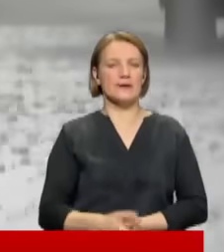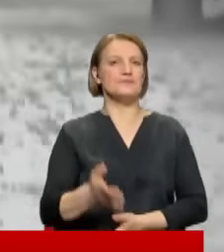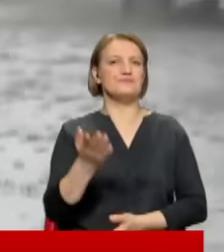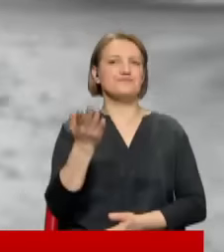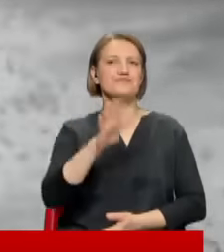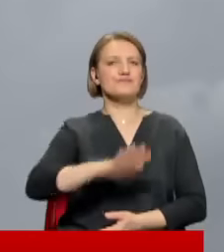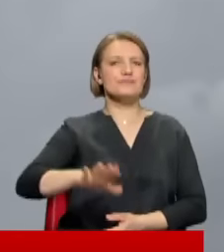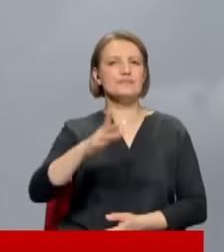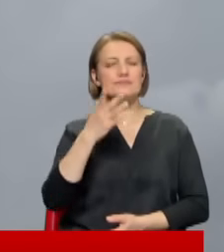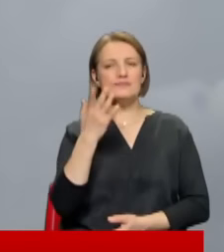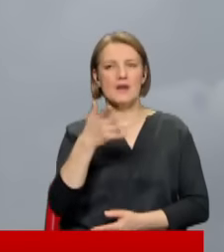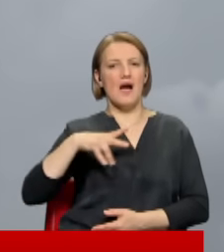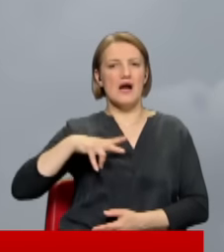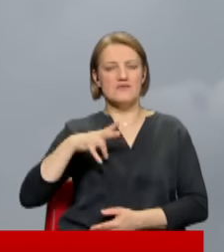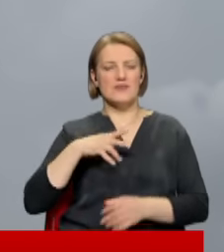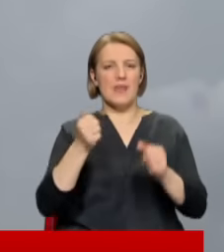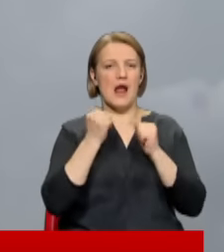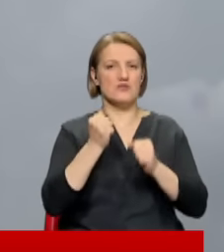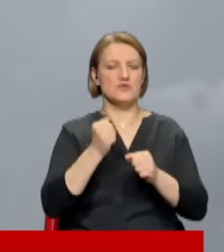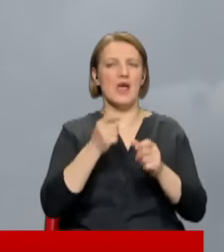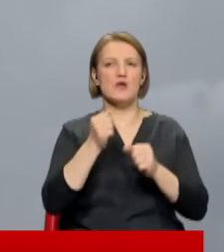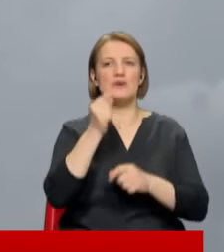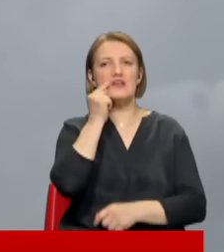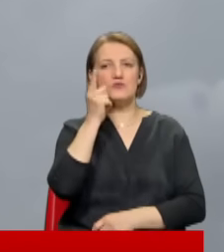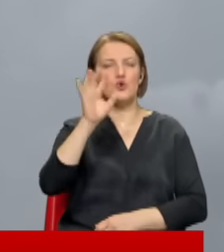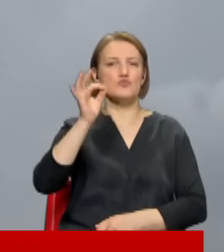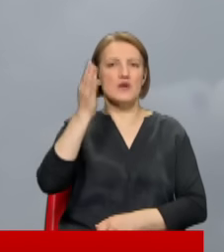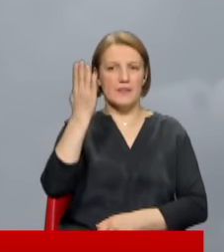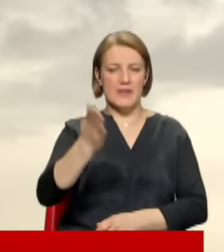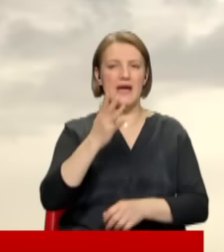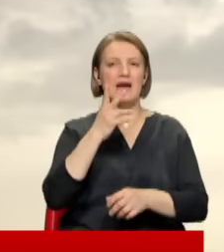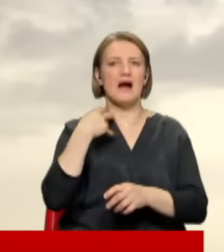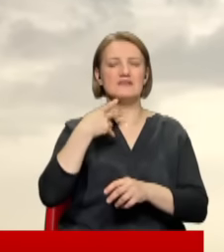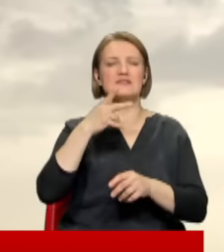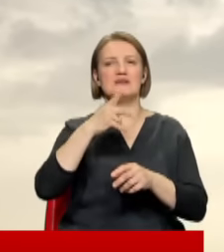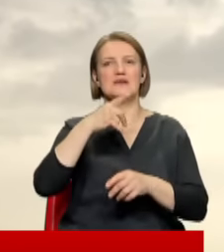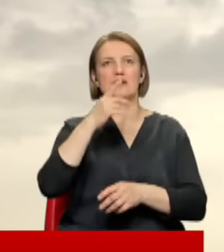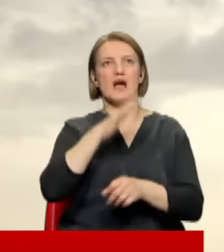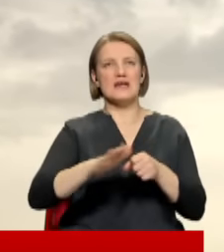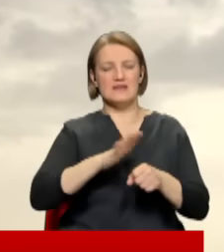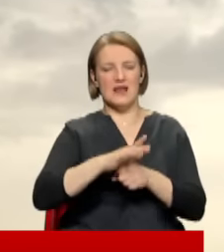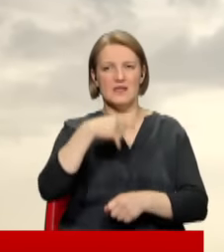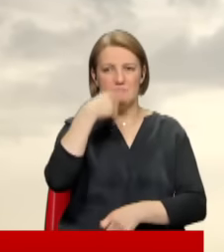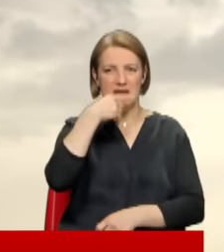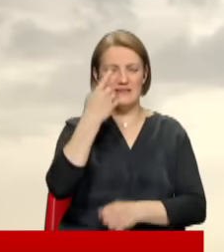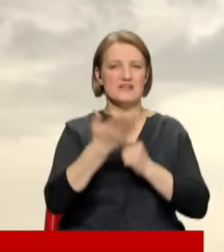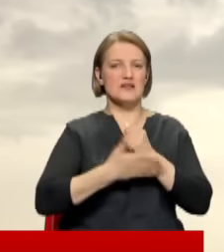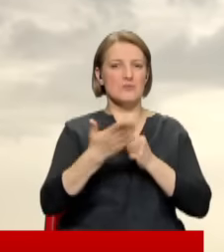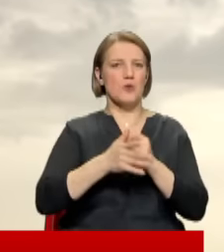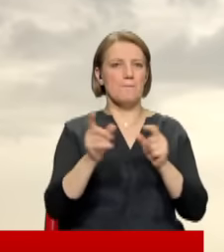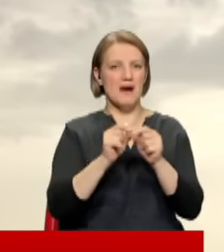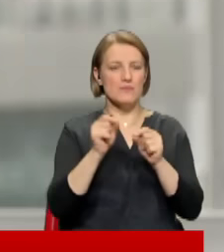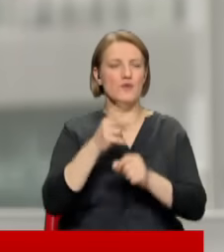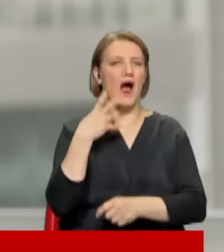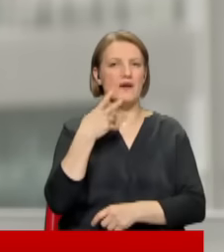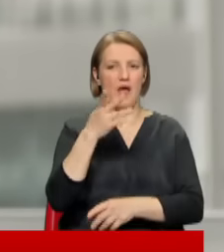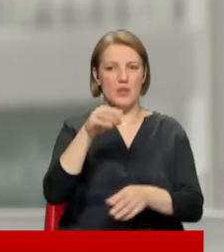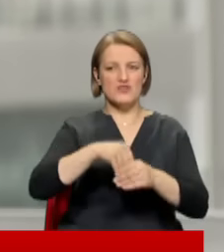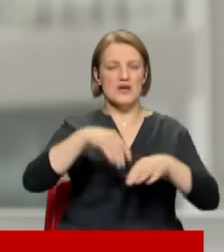Meteoroloji Genel Müdürlüğü Artvin, Erzincan, Erzurum, Giresun, Gümüşhane, Kars, Kayseri, Niğde, Rize, Sivas, Trabzon, Bayburt ve Ardahan